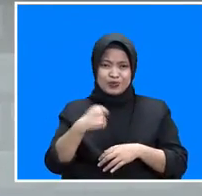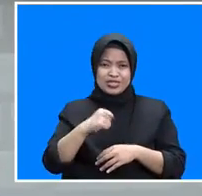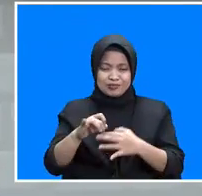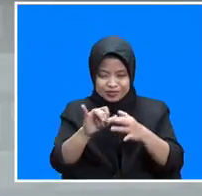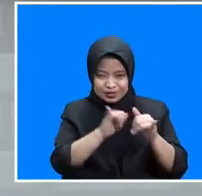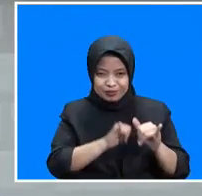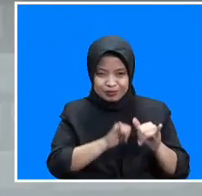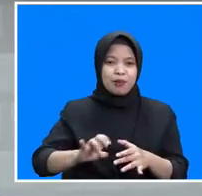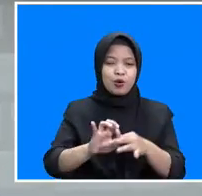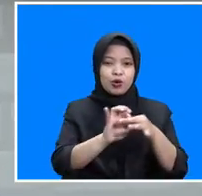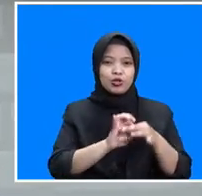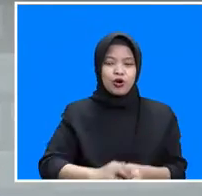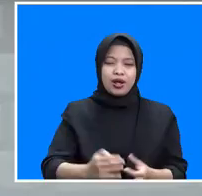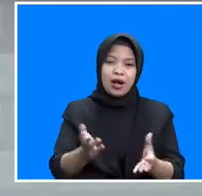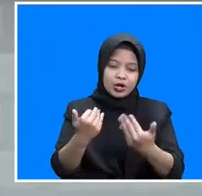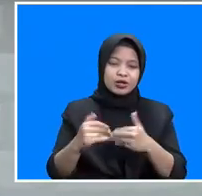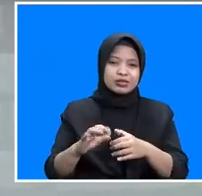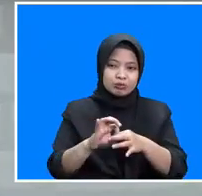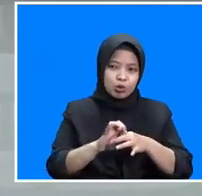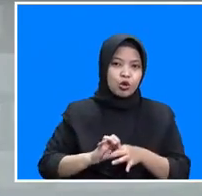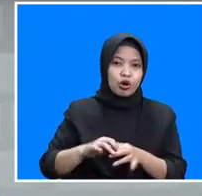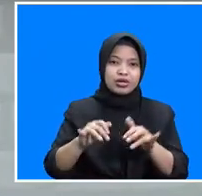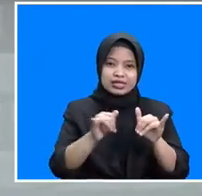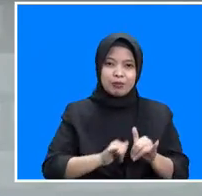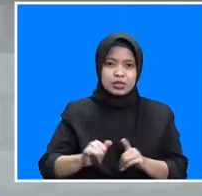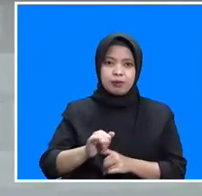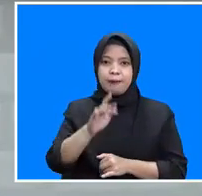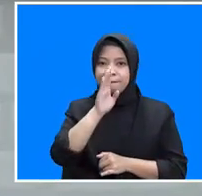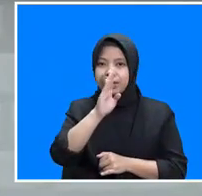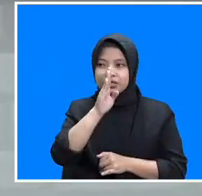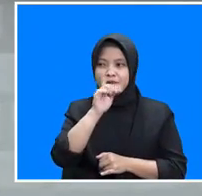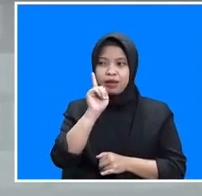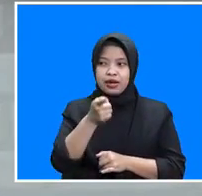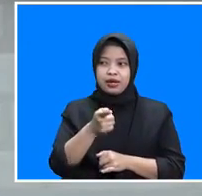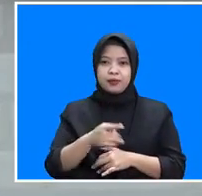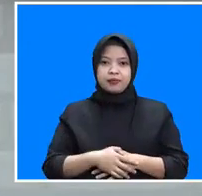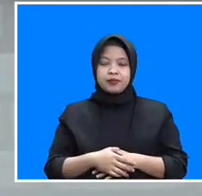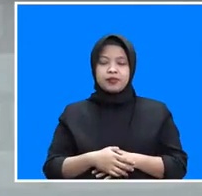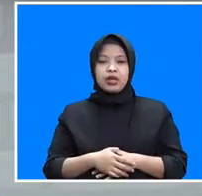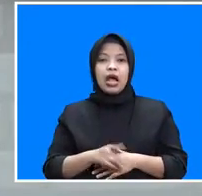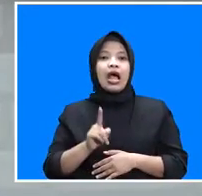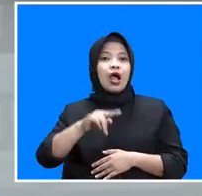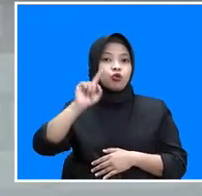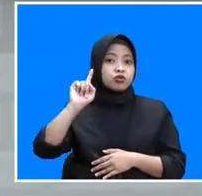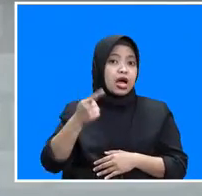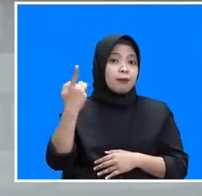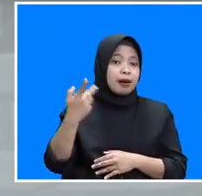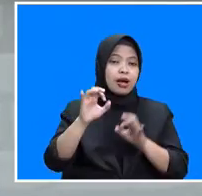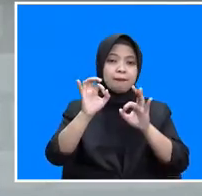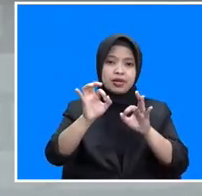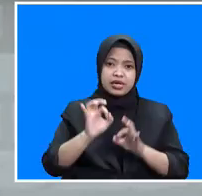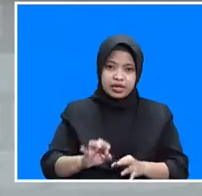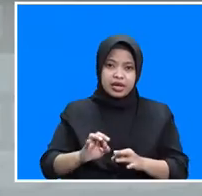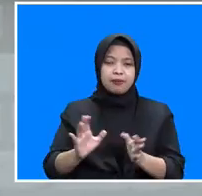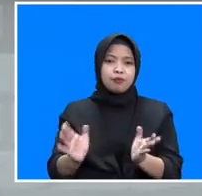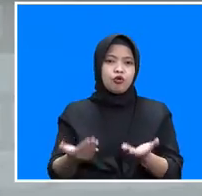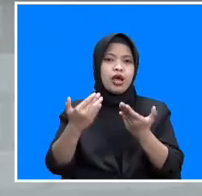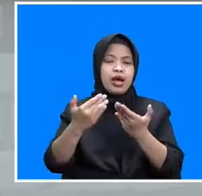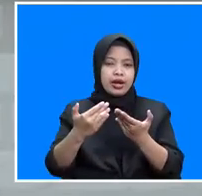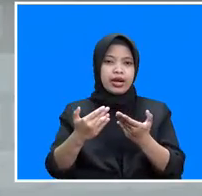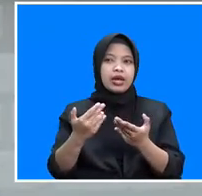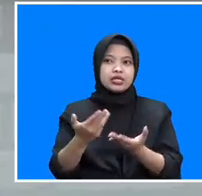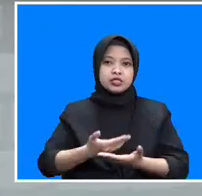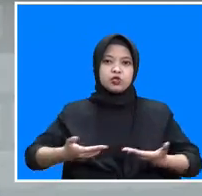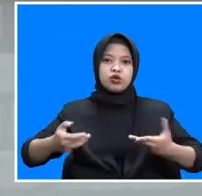Ibu, sahabat Dikbud semuanya, yuk kita gotong royong dengan prinsip tadi yang pertama. Kita harus utamakan pendidikan dalam pemulihan